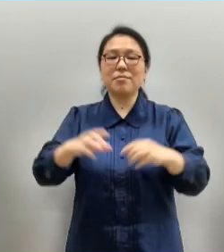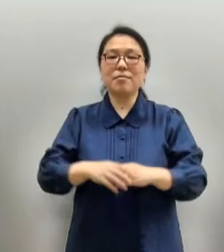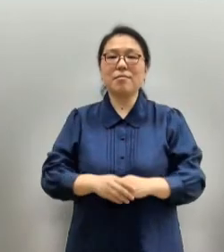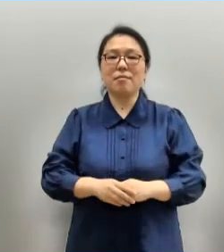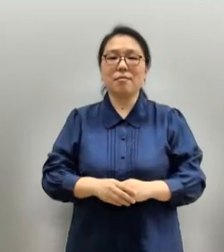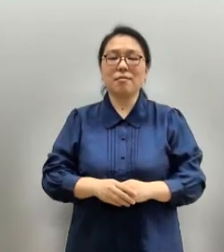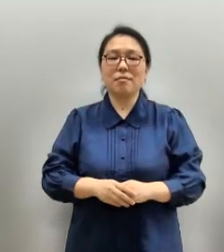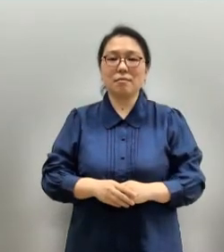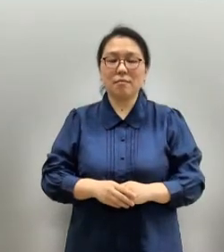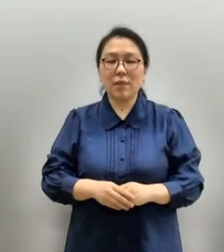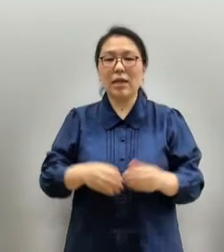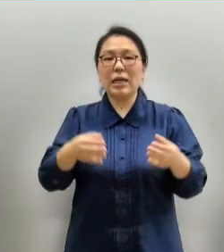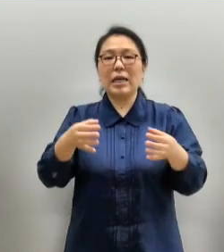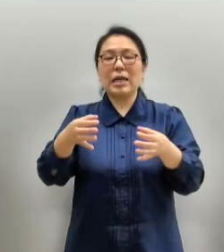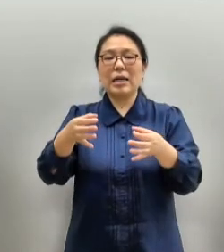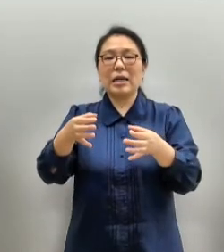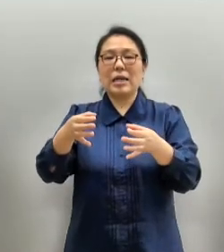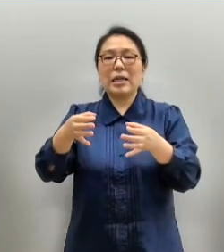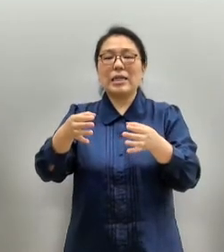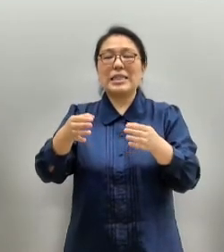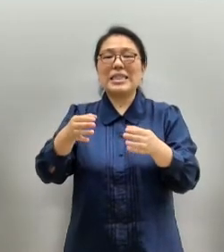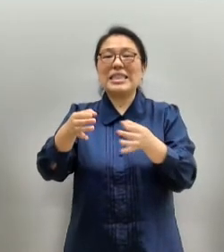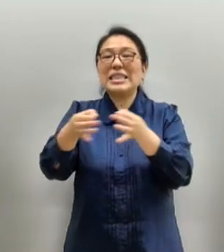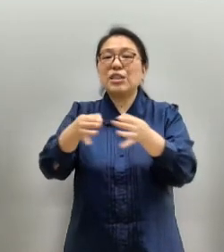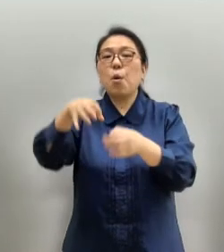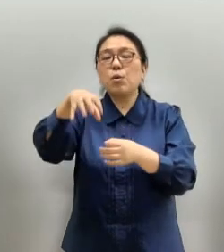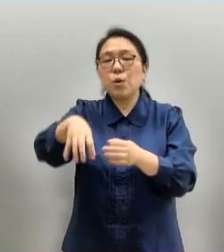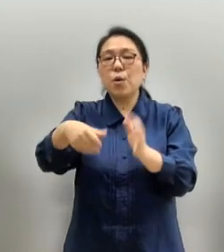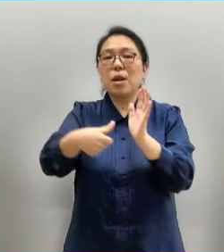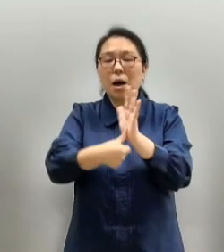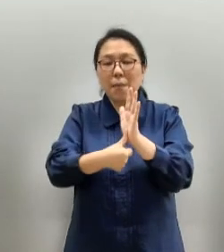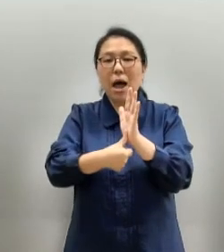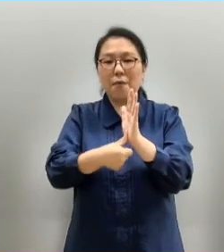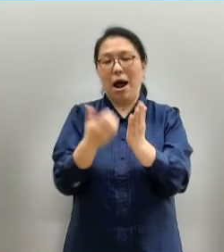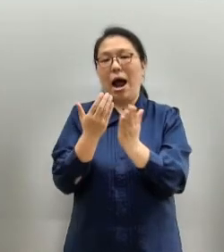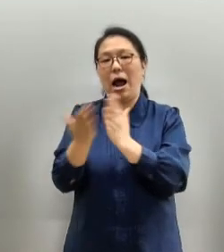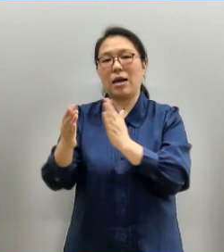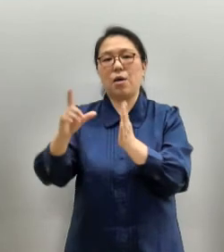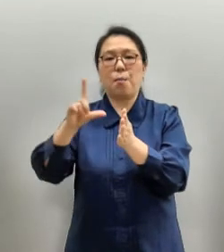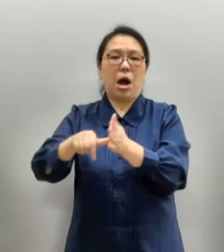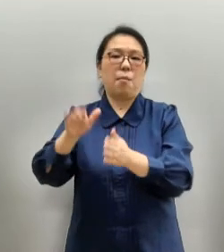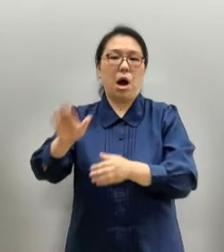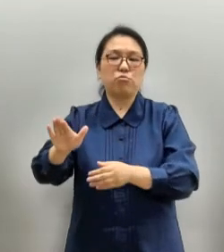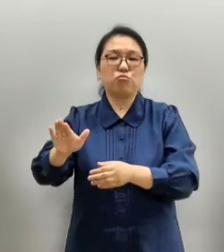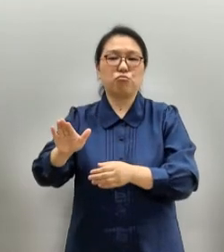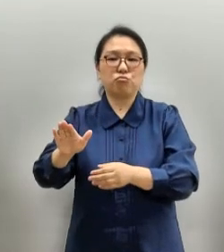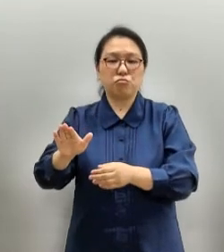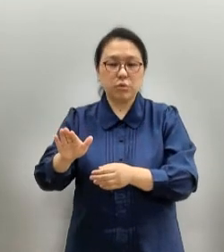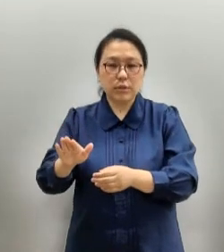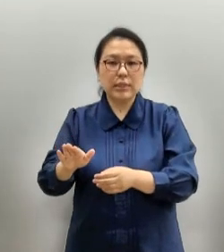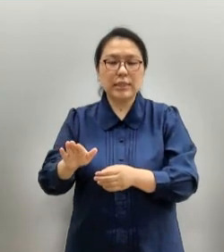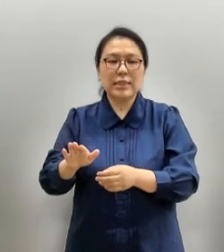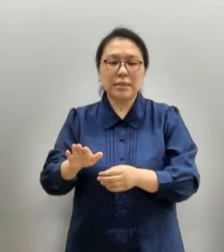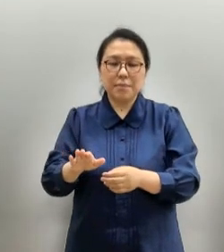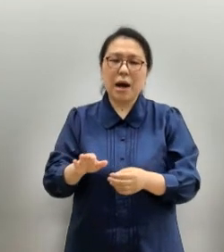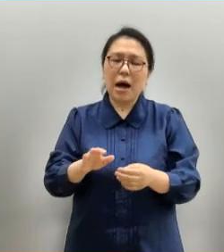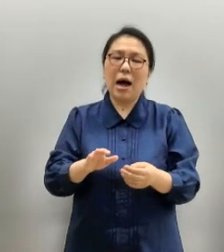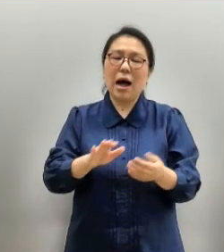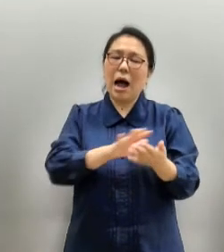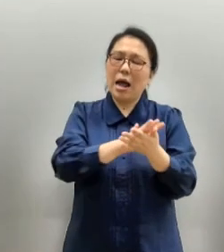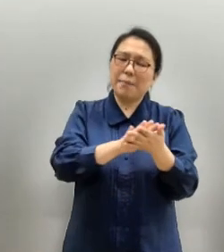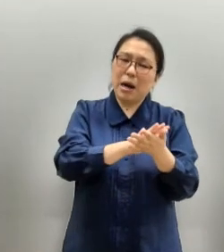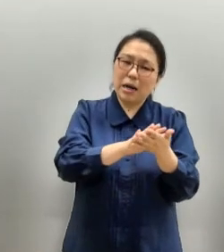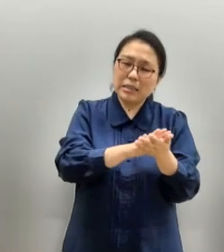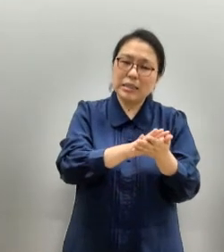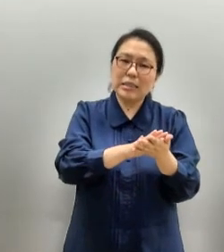名を公表するような場合はですね、当然名前は出てきますし、2番のケースの場合はですね、その場合は名前を出さない形の